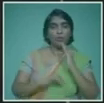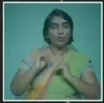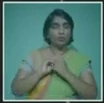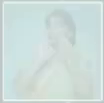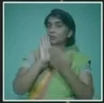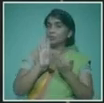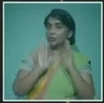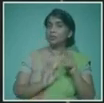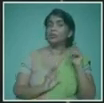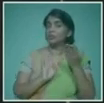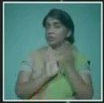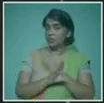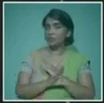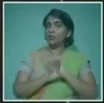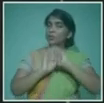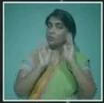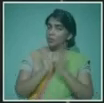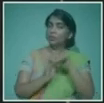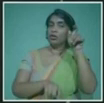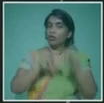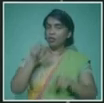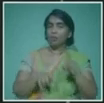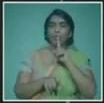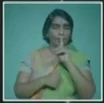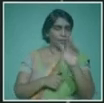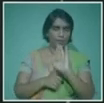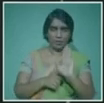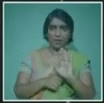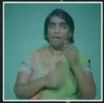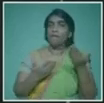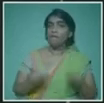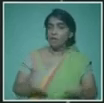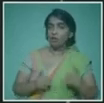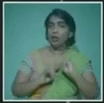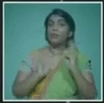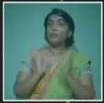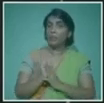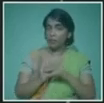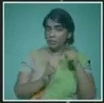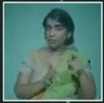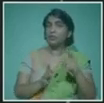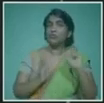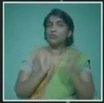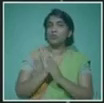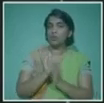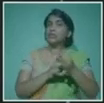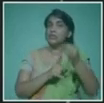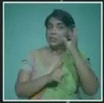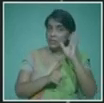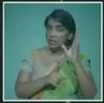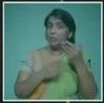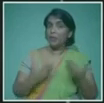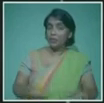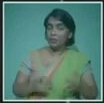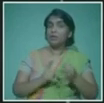හඳුන්ලා දෙන්නකොටම එවකට හිටපු සියලු අයම කිව්වා මේ ගාන වැඩි කියලා. වර්තමාන අගමැතිතුමා තමයි මේ කමිටුවේ සභාපති වෙලා හිටියේ.